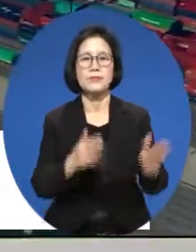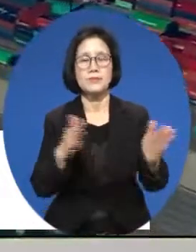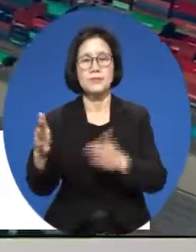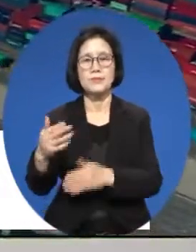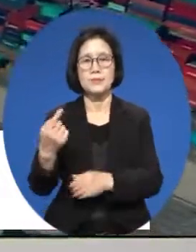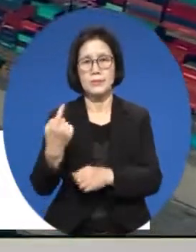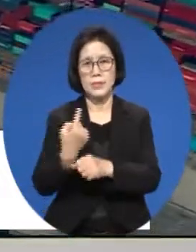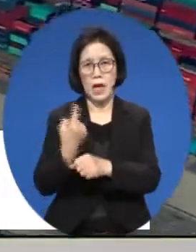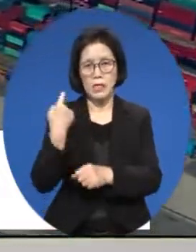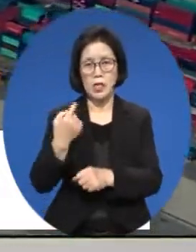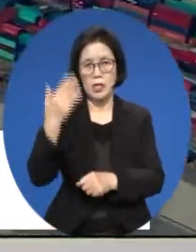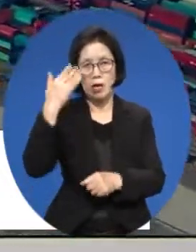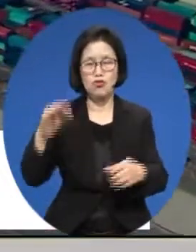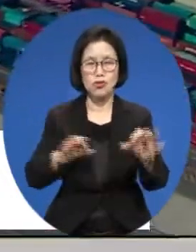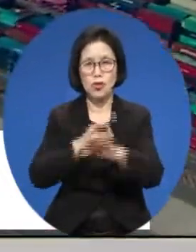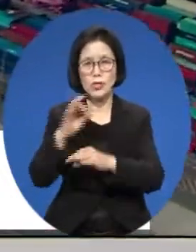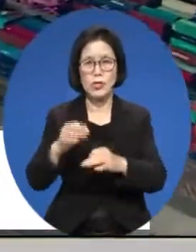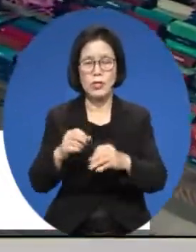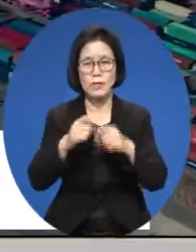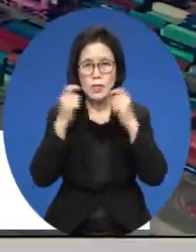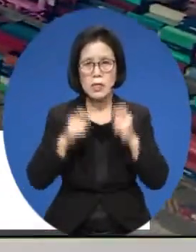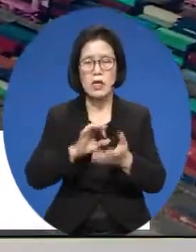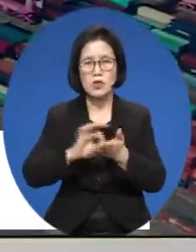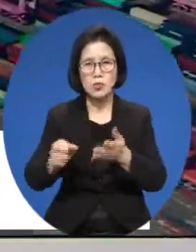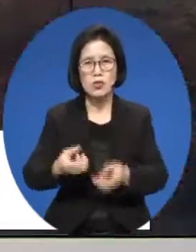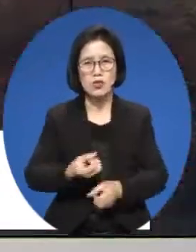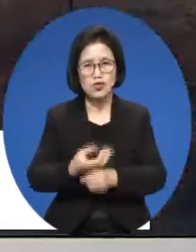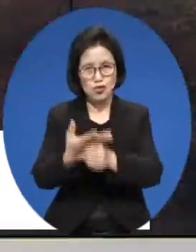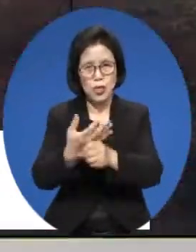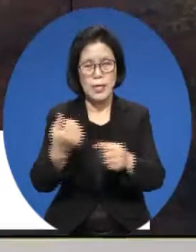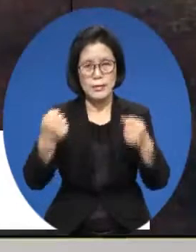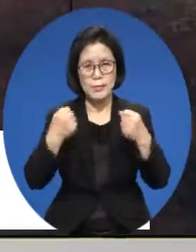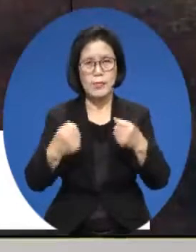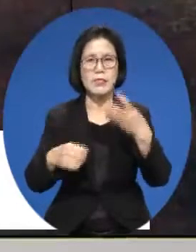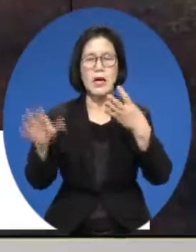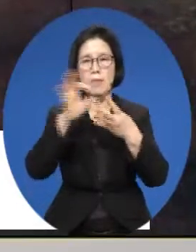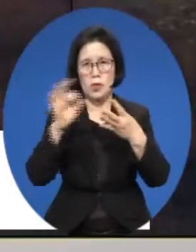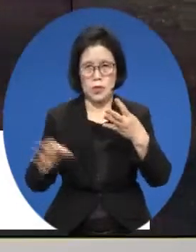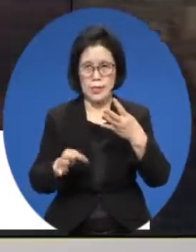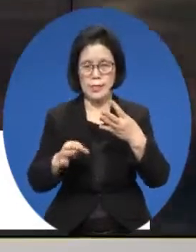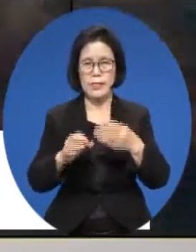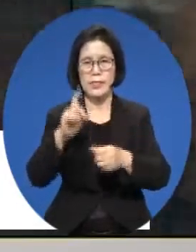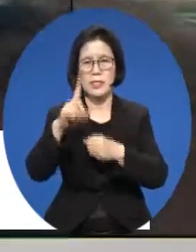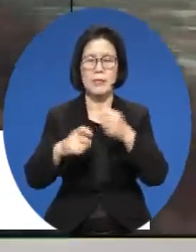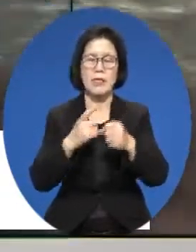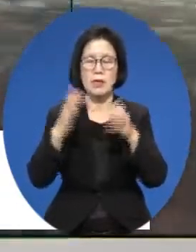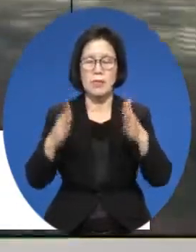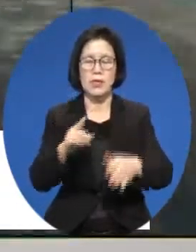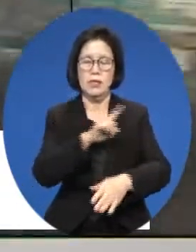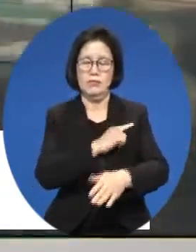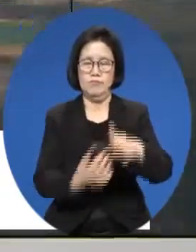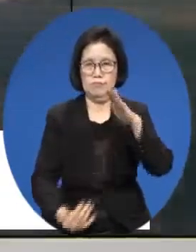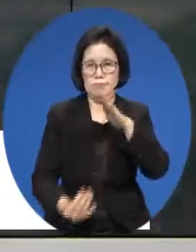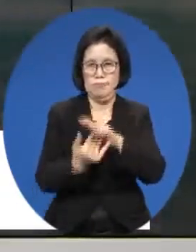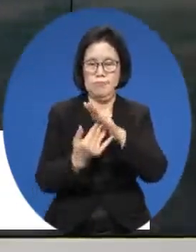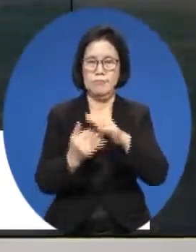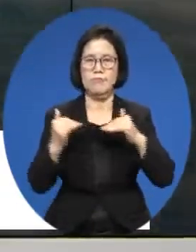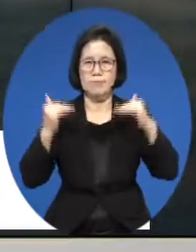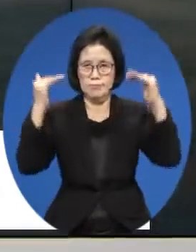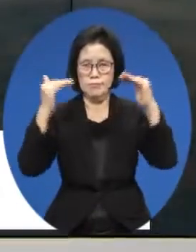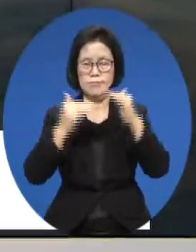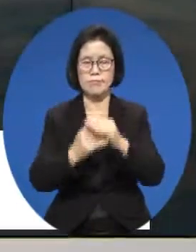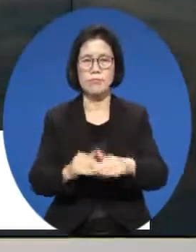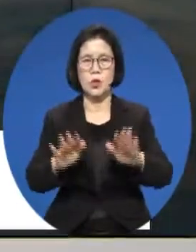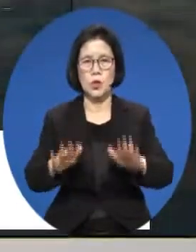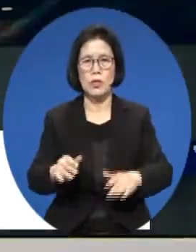지난해 우리 경제가 민간 소비와 수출, 투자 등에 힘입어 4%라는 11년 만에 최고의 성장률을 기록했습니다.